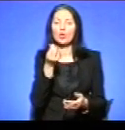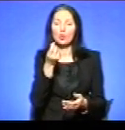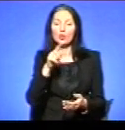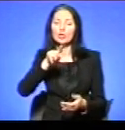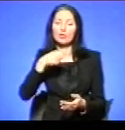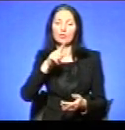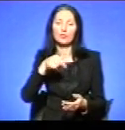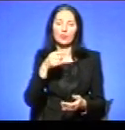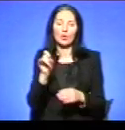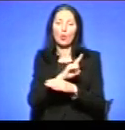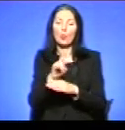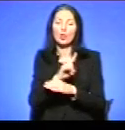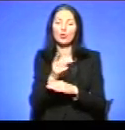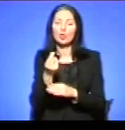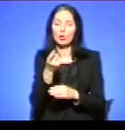кошти.